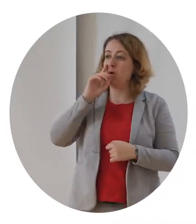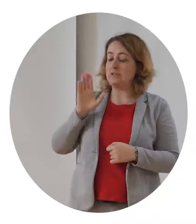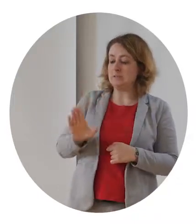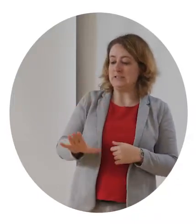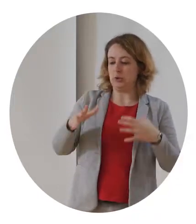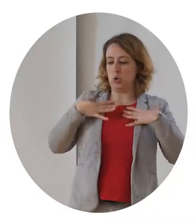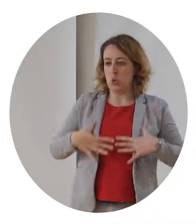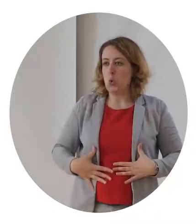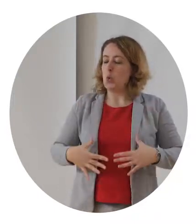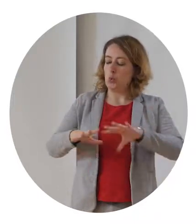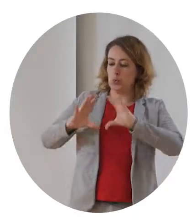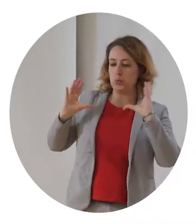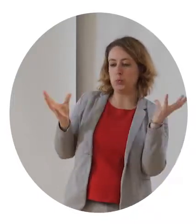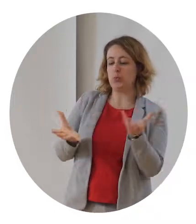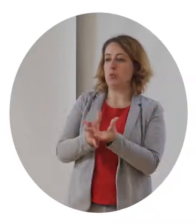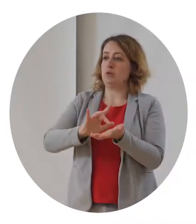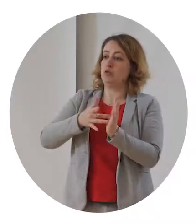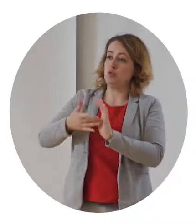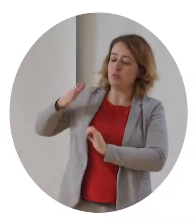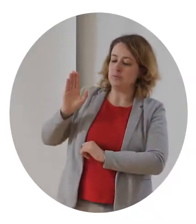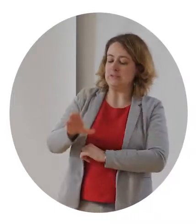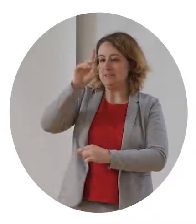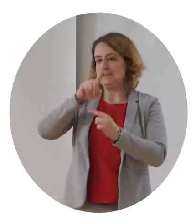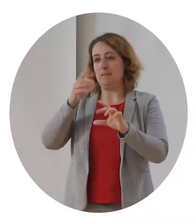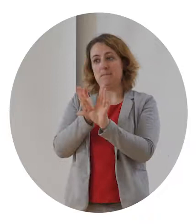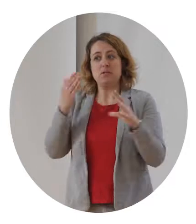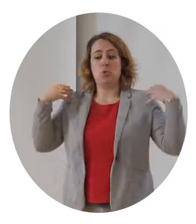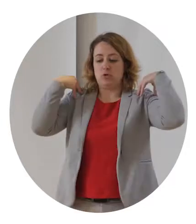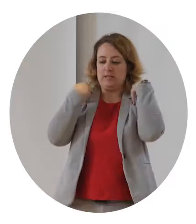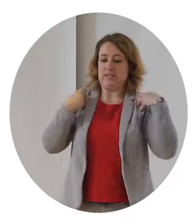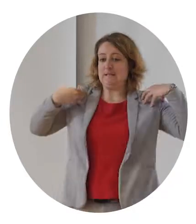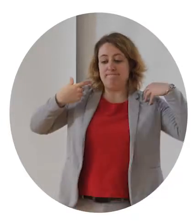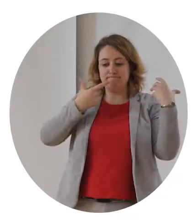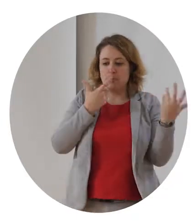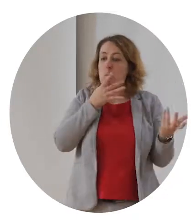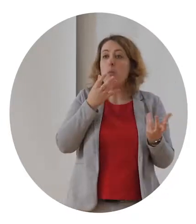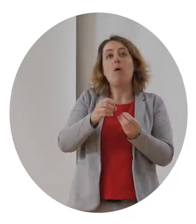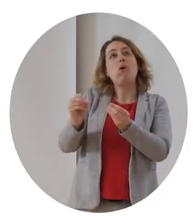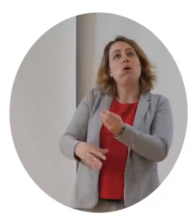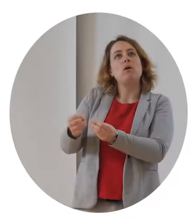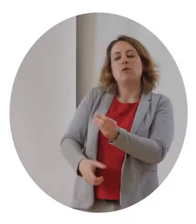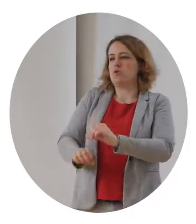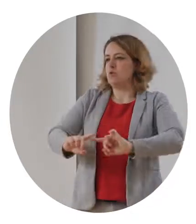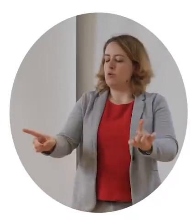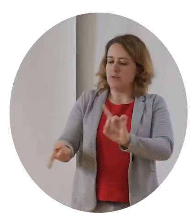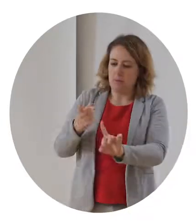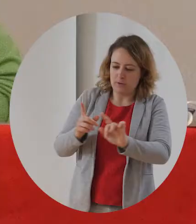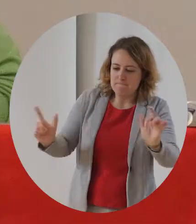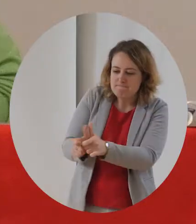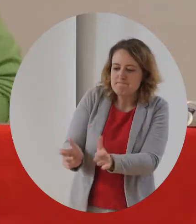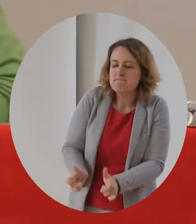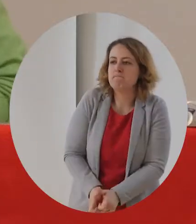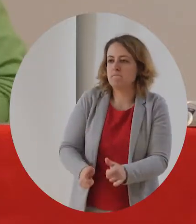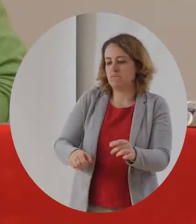nombreux items concernant la psychomotricité, on ne peut évidemment pas faire autrement que de les déceler